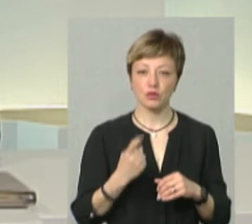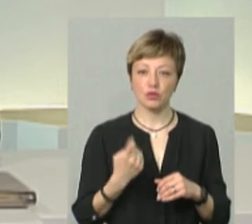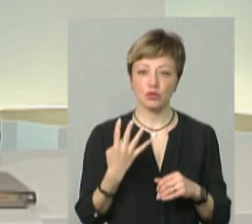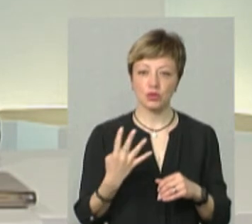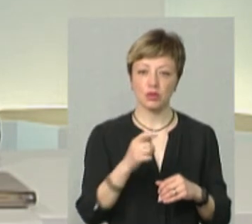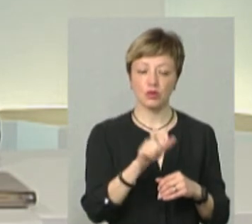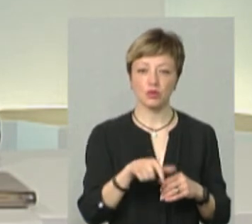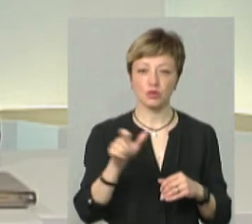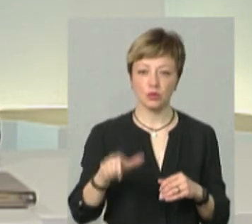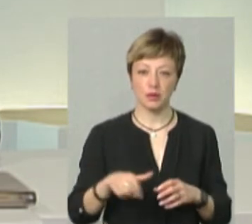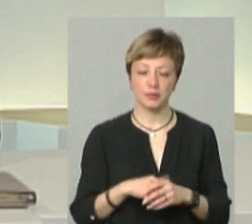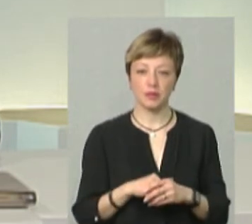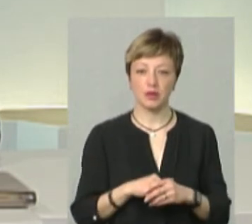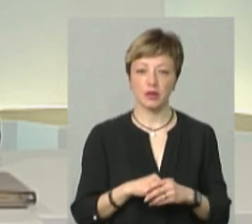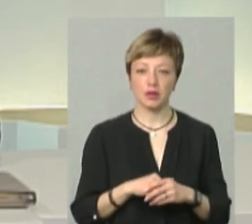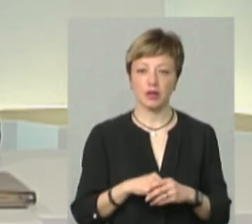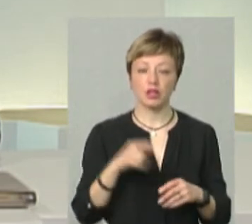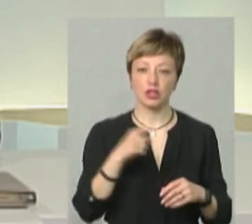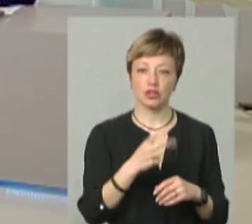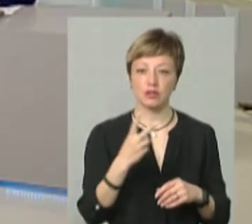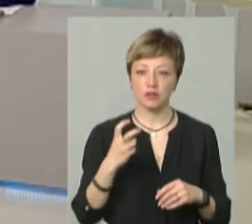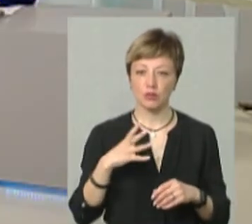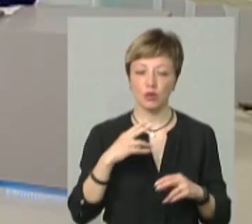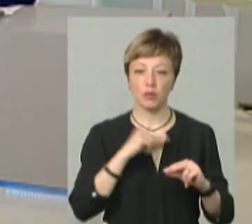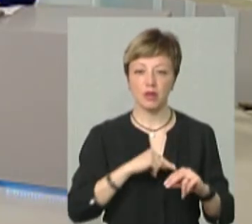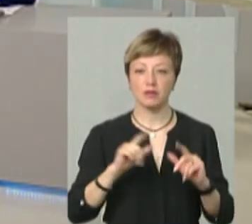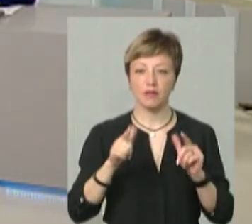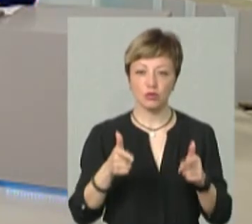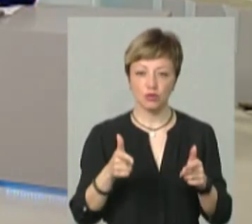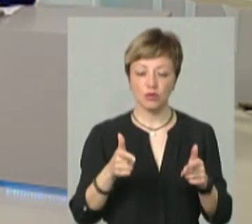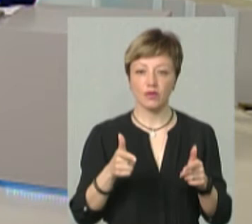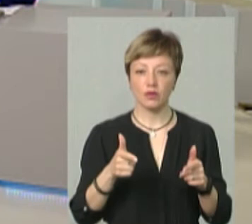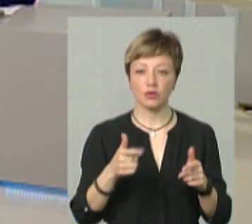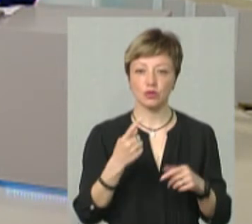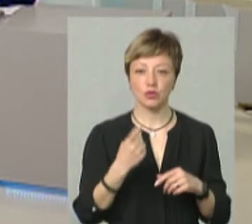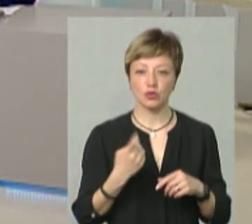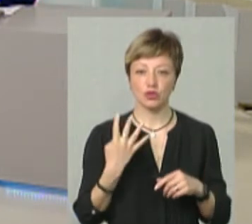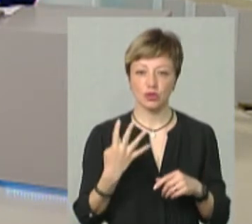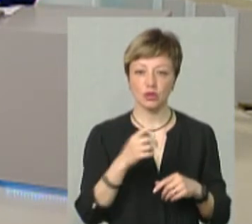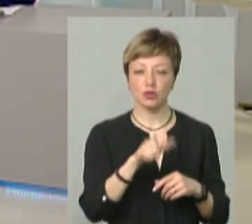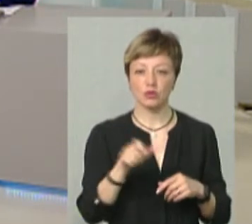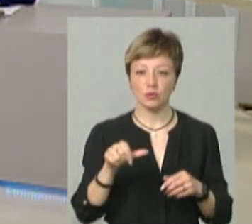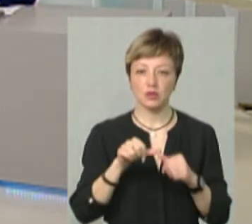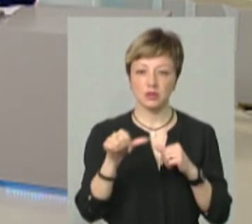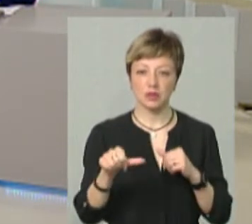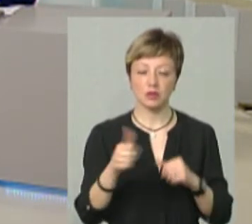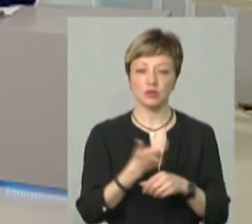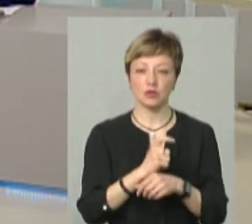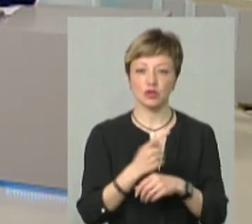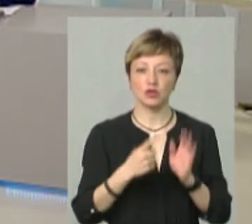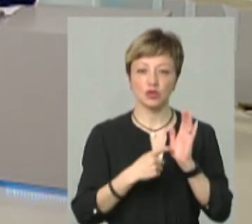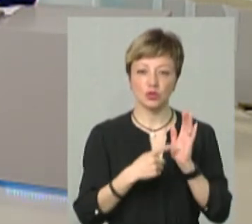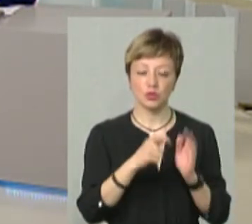104 особи. З 1200 було працевлаштовано 104 особи, із них чуть-чуть більше